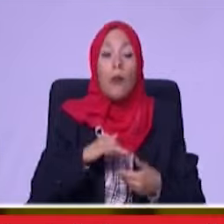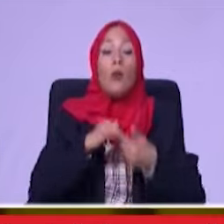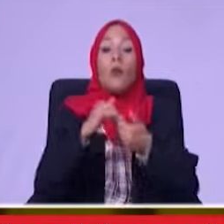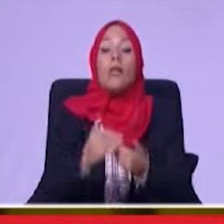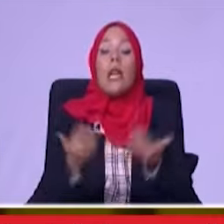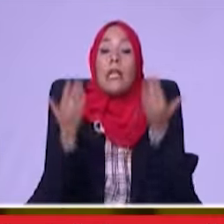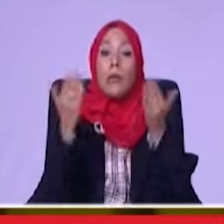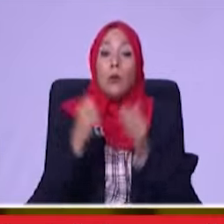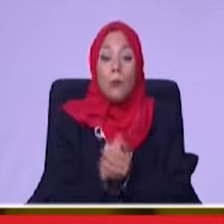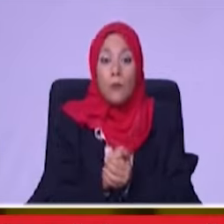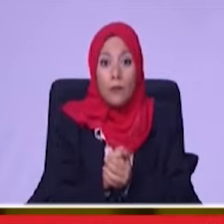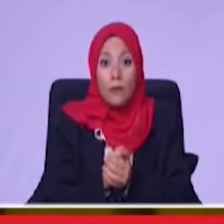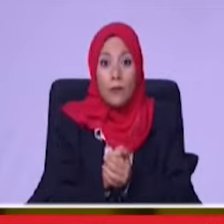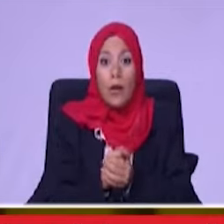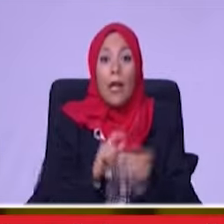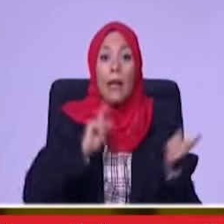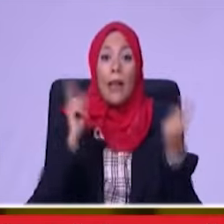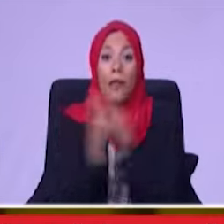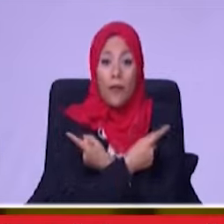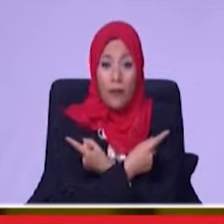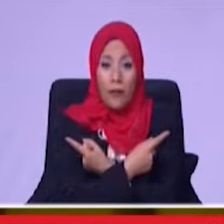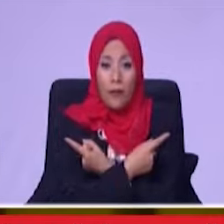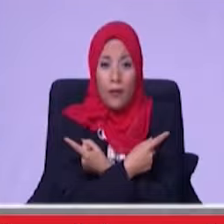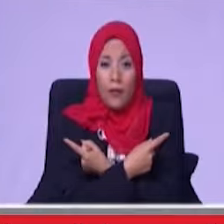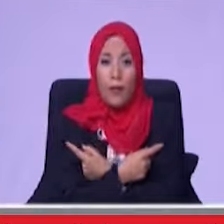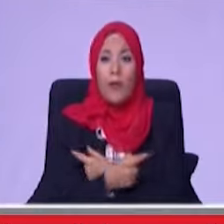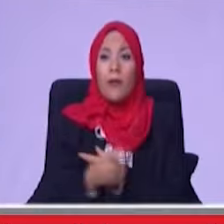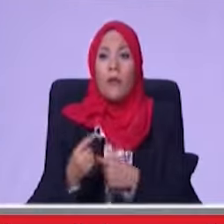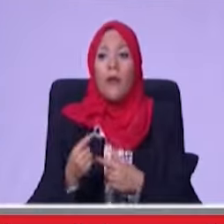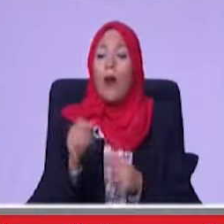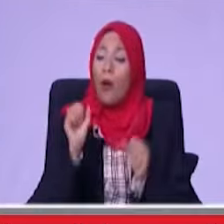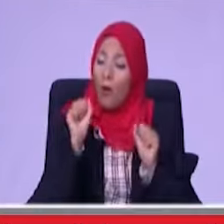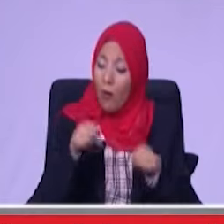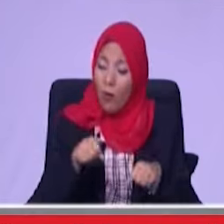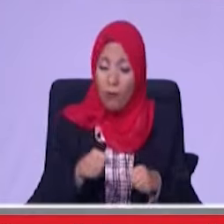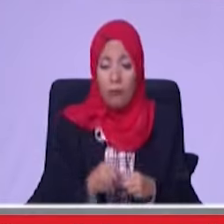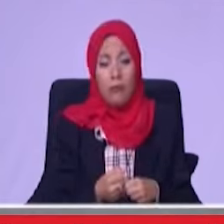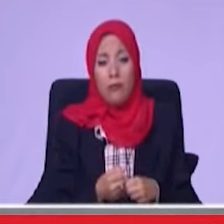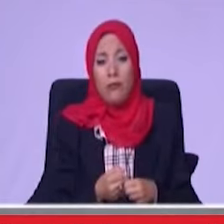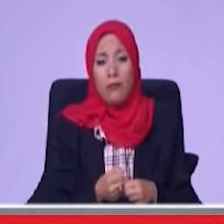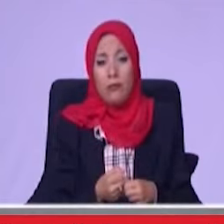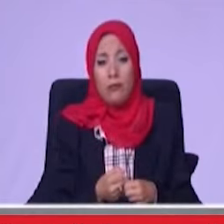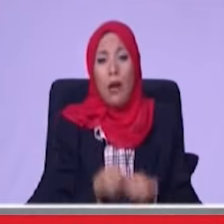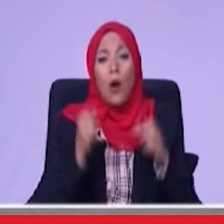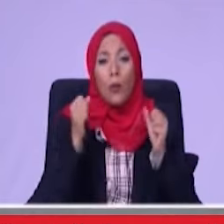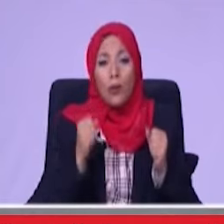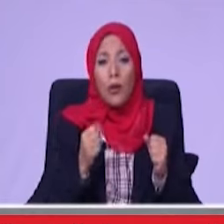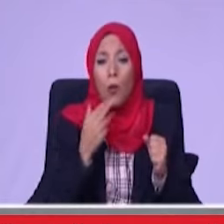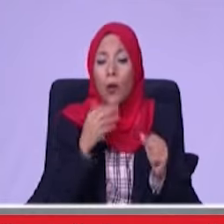هل تبدل الحال من غير منعم لمنعم؟ جدا، ولو عمل كبائر،